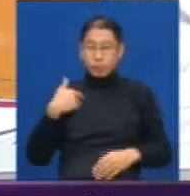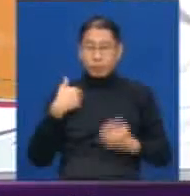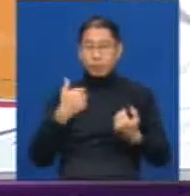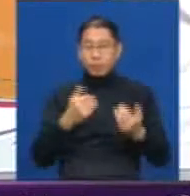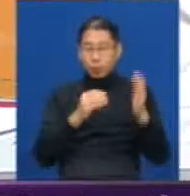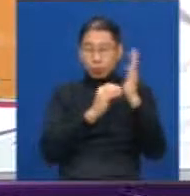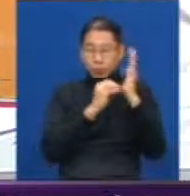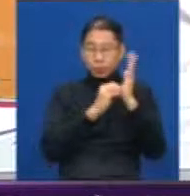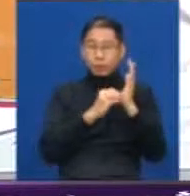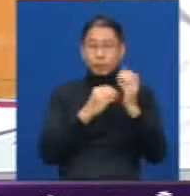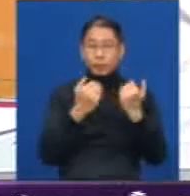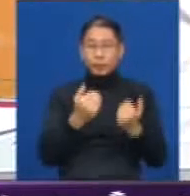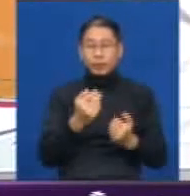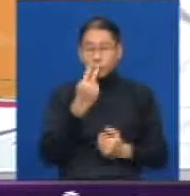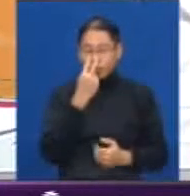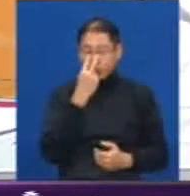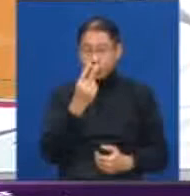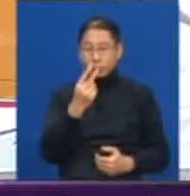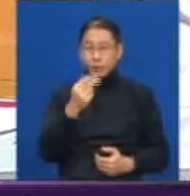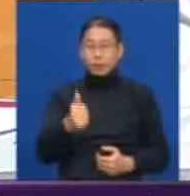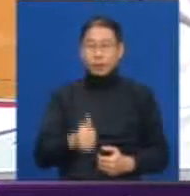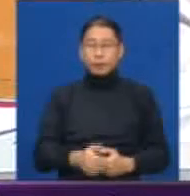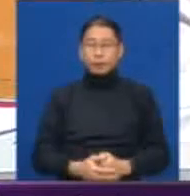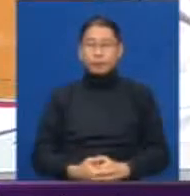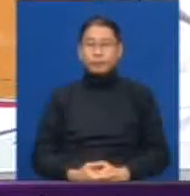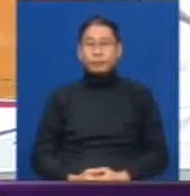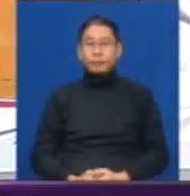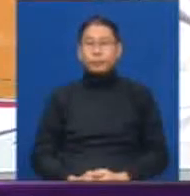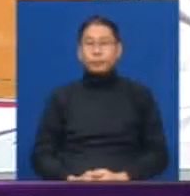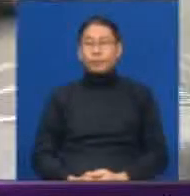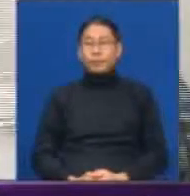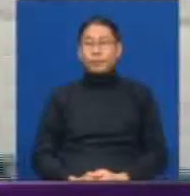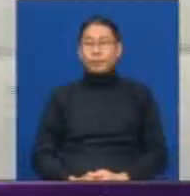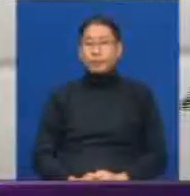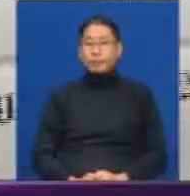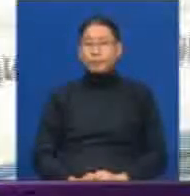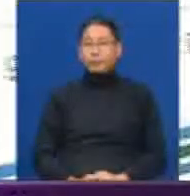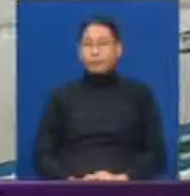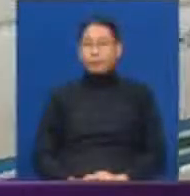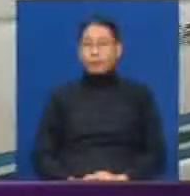ของกรุงเทพมหานครติดตามรายละเอียดได้จากรายงานค่ะ